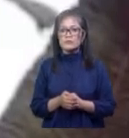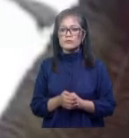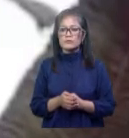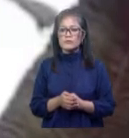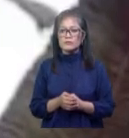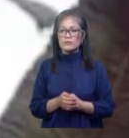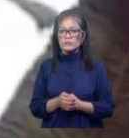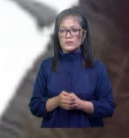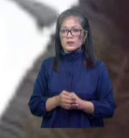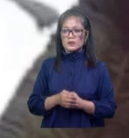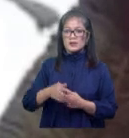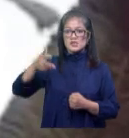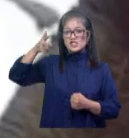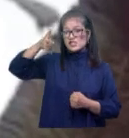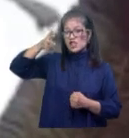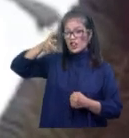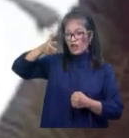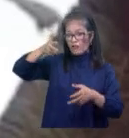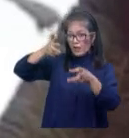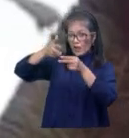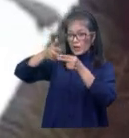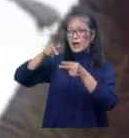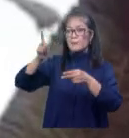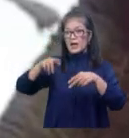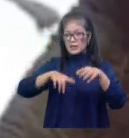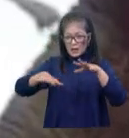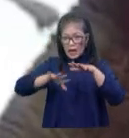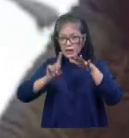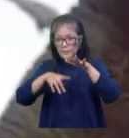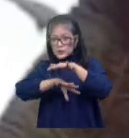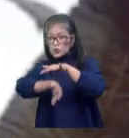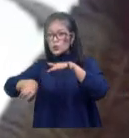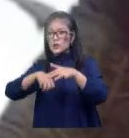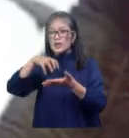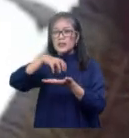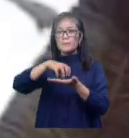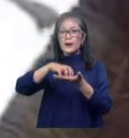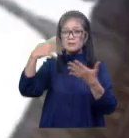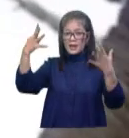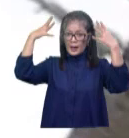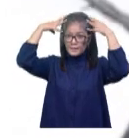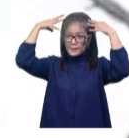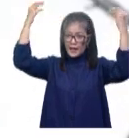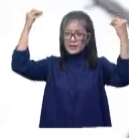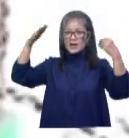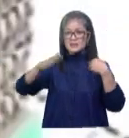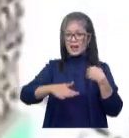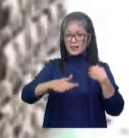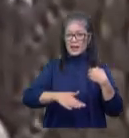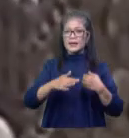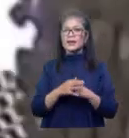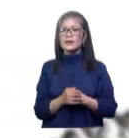Kamera CCTV merekam aksi pencurian di sebuah toko kelontong Jalan Sultan Syahrir, Kecamatan Padang Selatan, Kota Padang, Sumatera Barat.